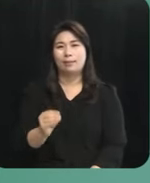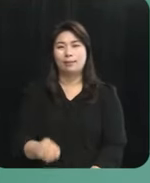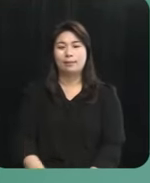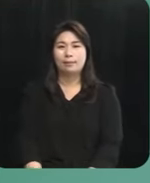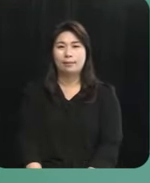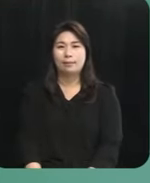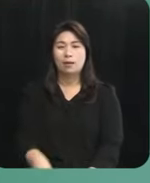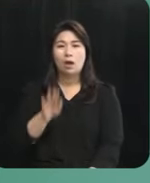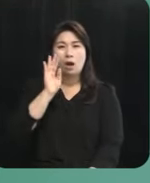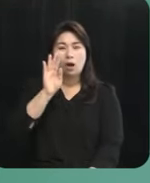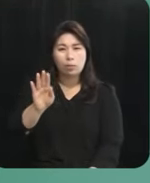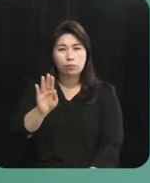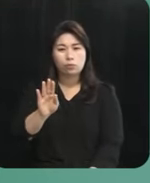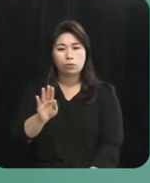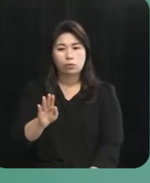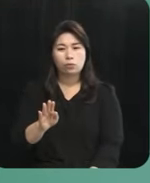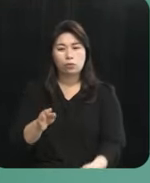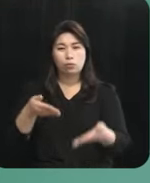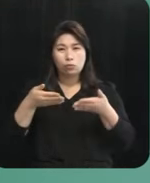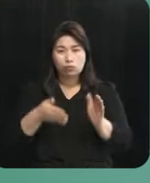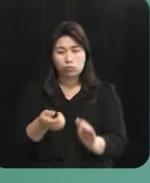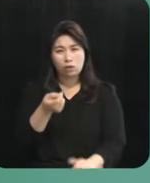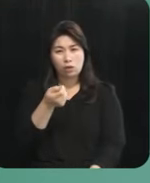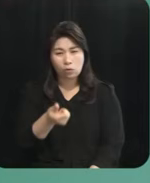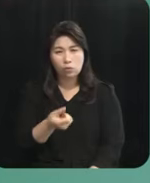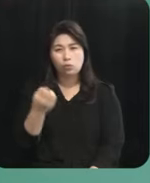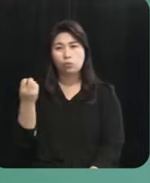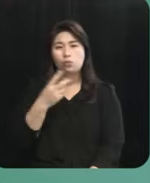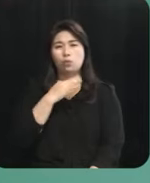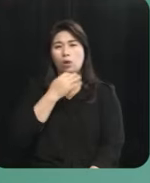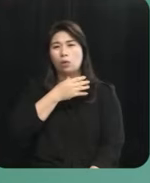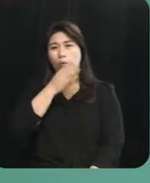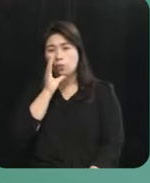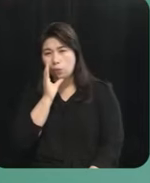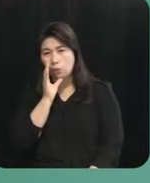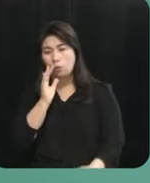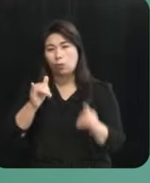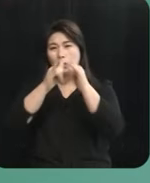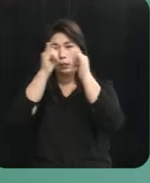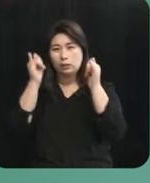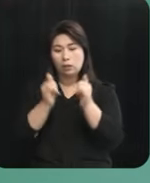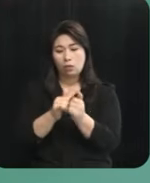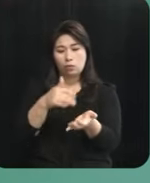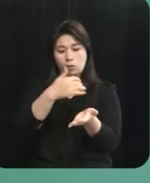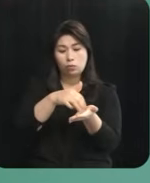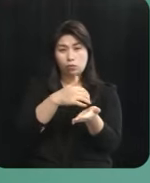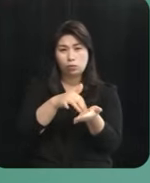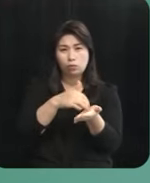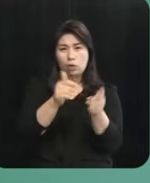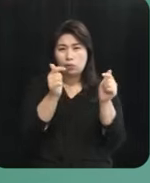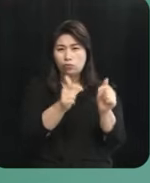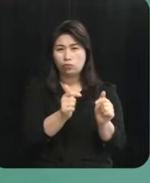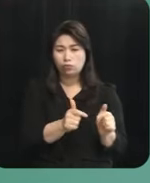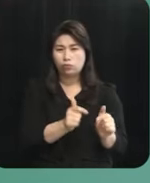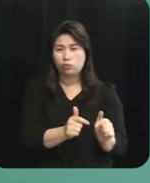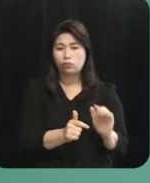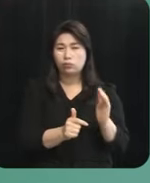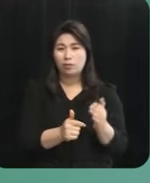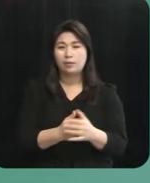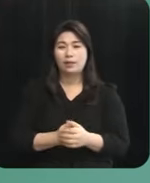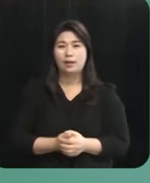그리고 앞으로 저출생과 그리고 고령화 사회의 총인구의 수가 점차 줄어들고 있습니다